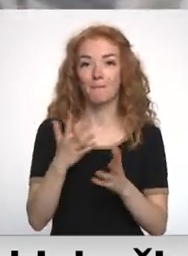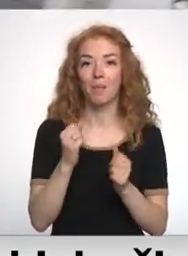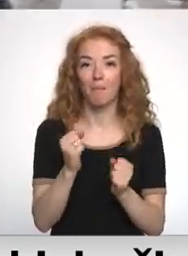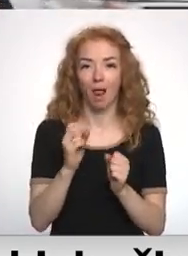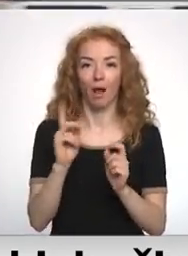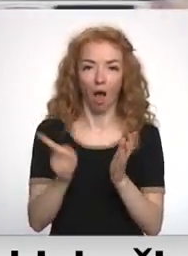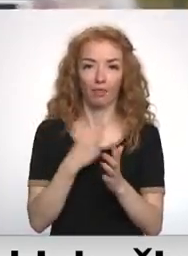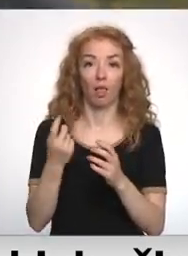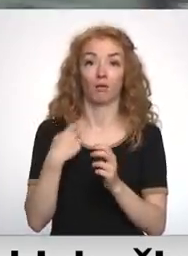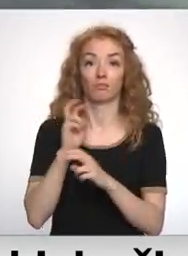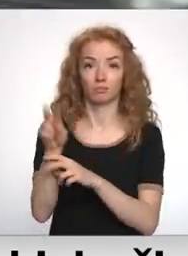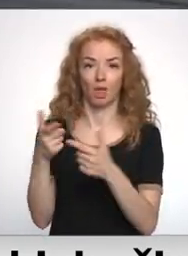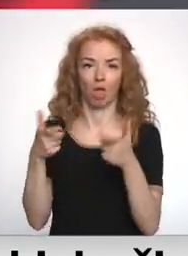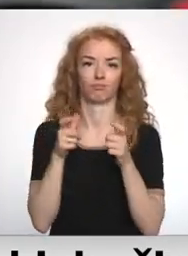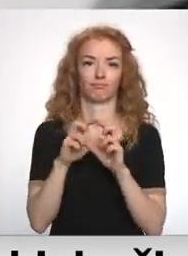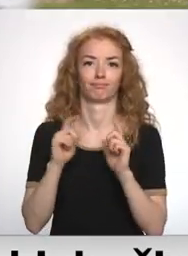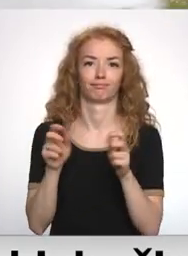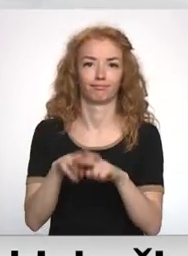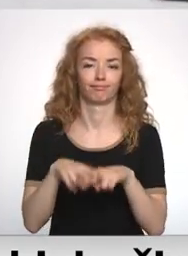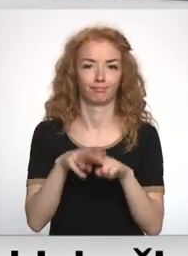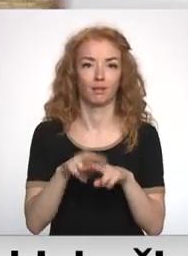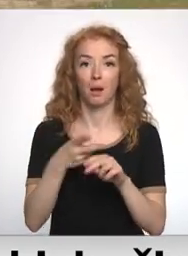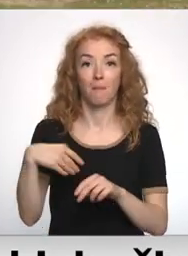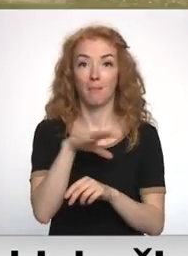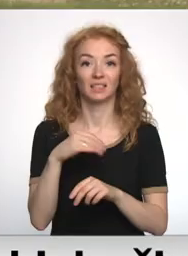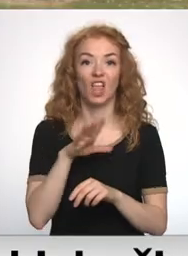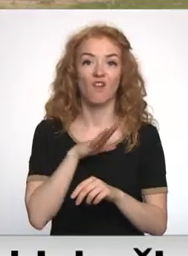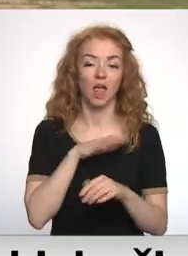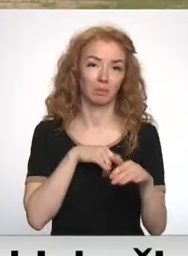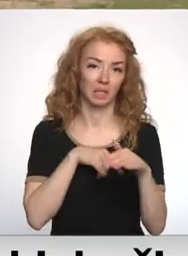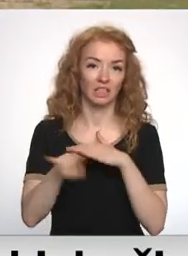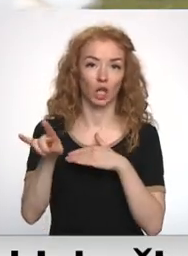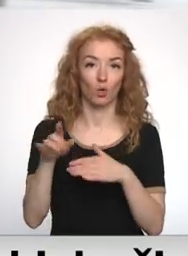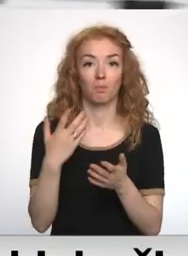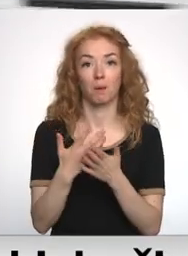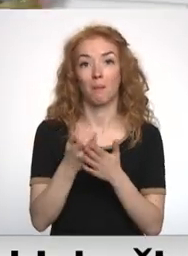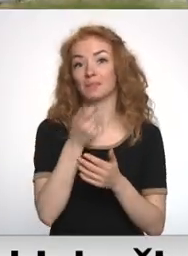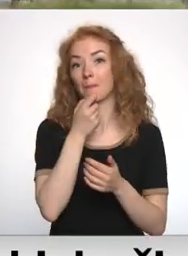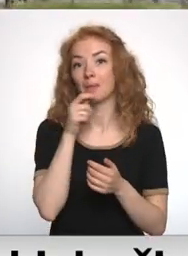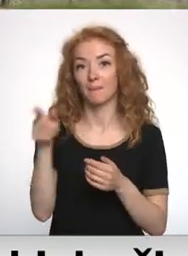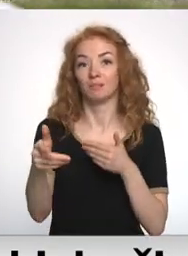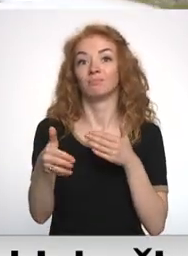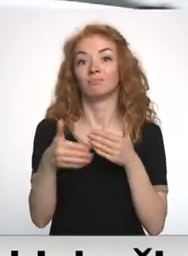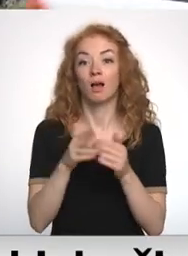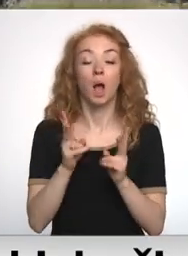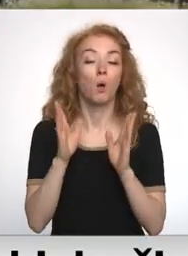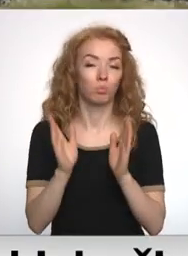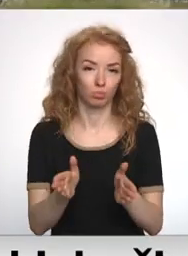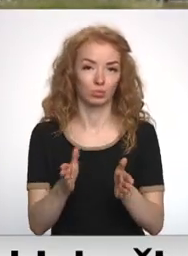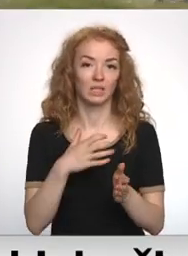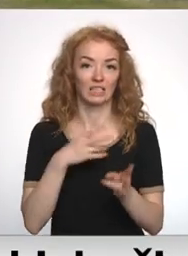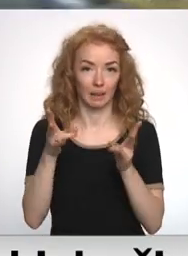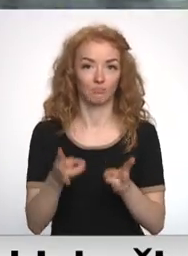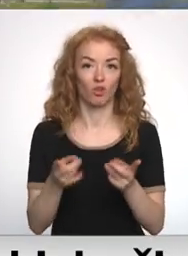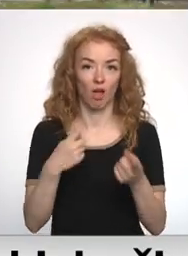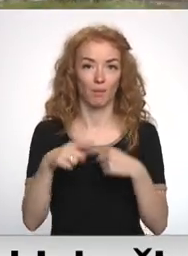karantīna kārtējā. Tā jūs domājat? Ka mēs nevarēsim izlidot jau pēc tam, piemēram, tai pašā septembrī, ja, jo saslimstība